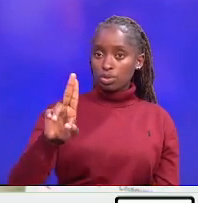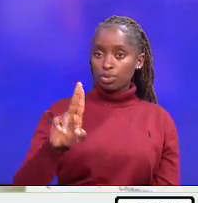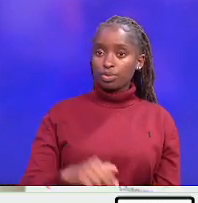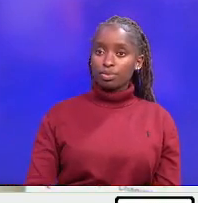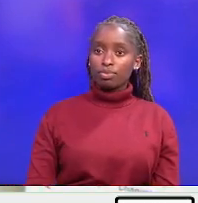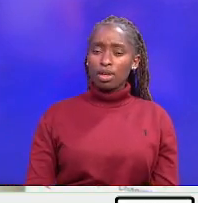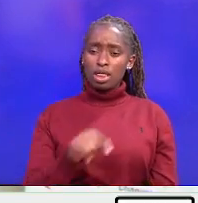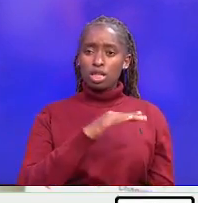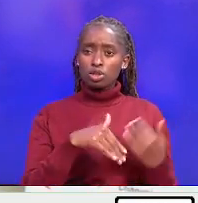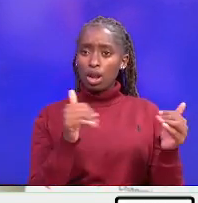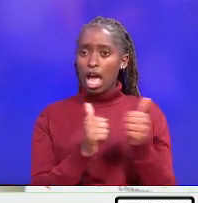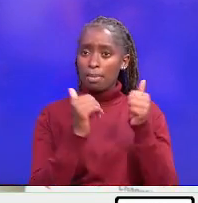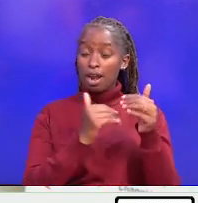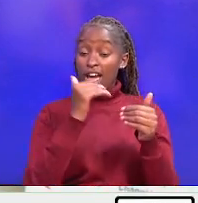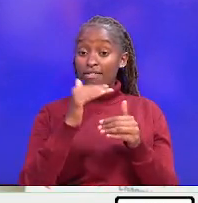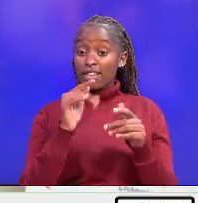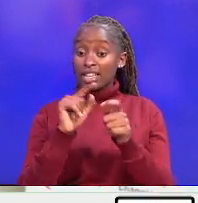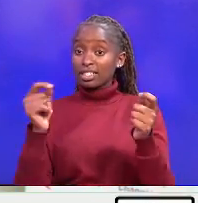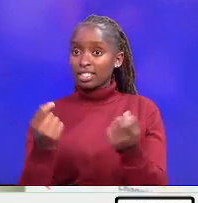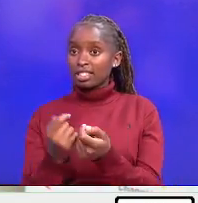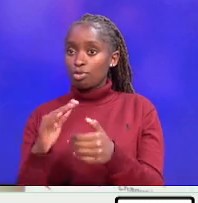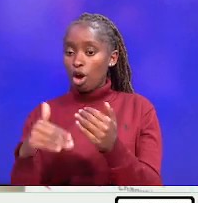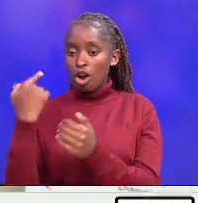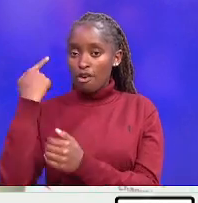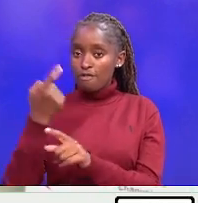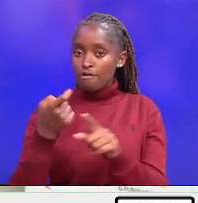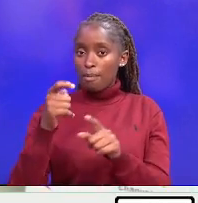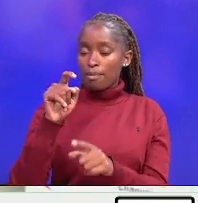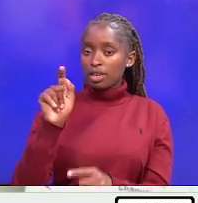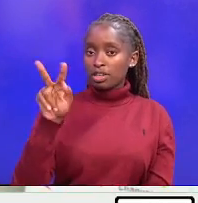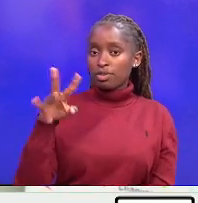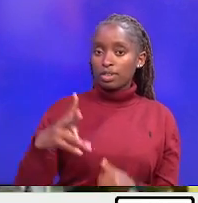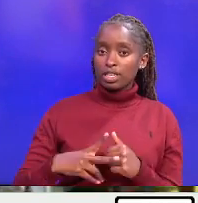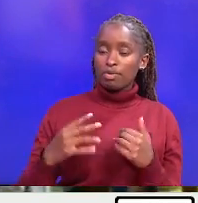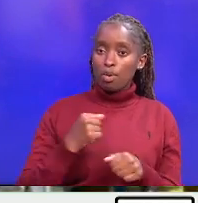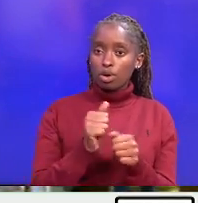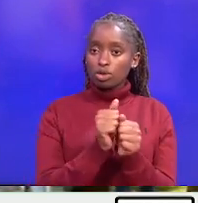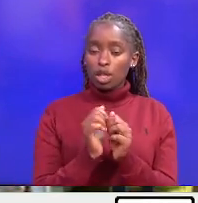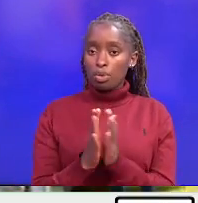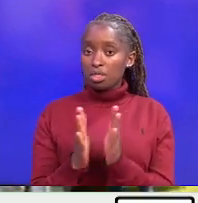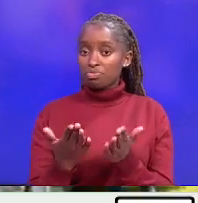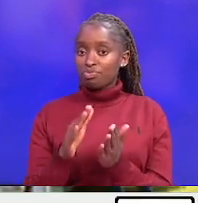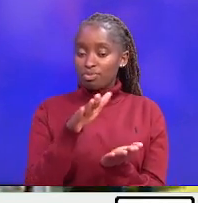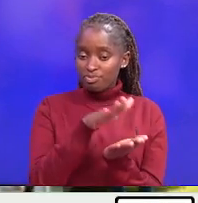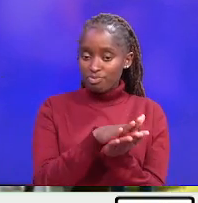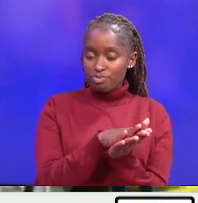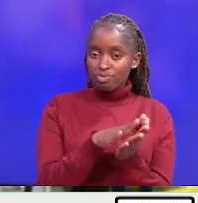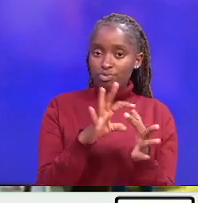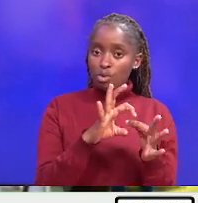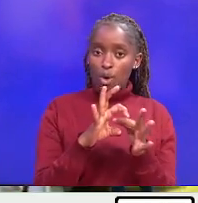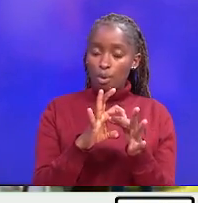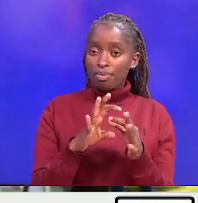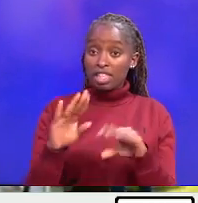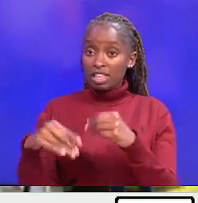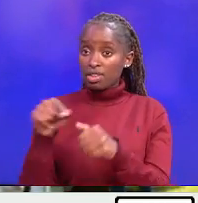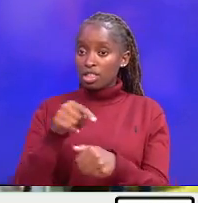Haya yanajiri baada ya kikosi kizima cha kampuni ya Cape Media kushirikiana na benki ya Cooperative ili kuwapa vijana hawa